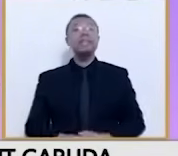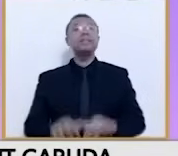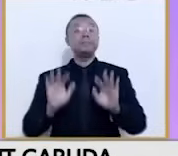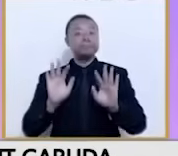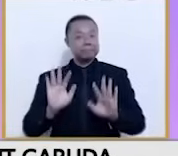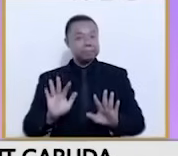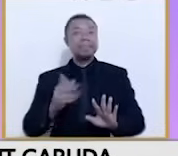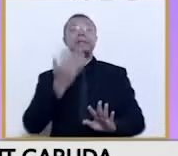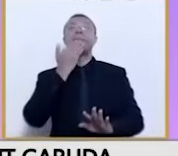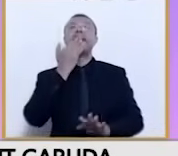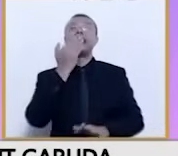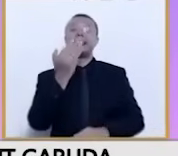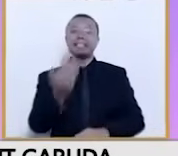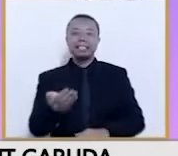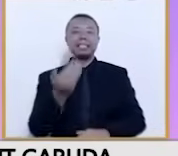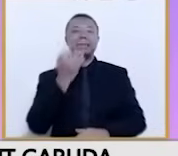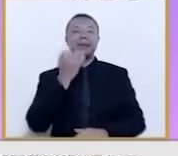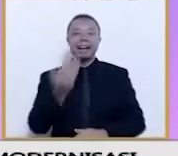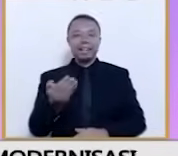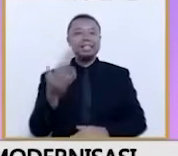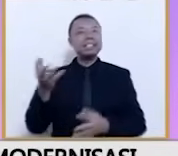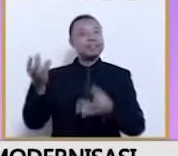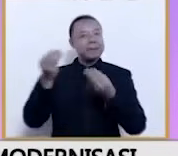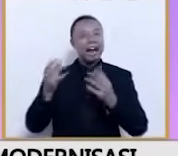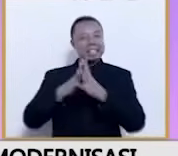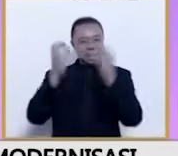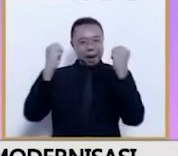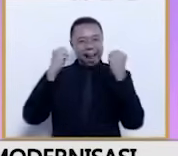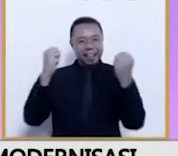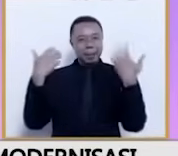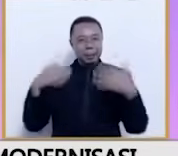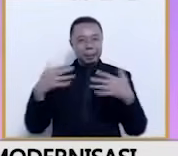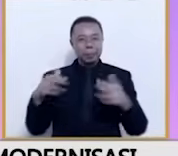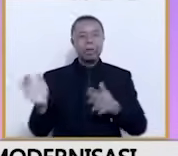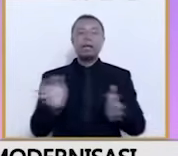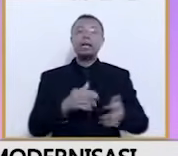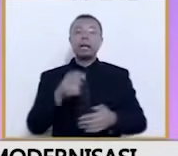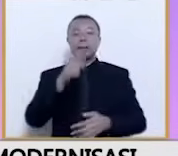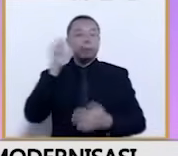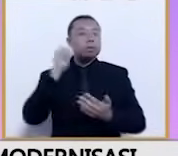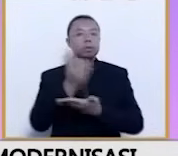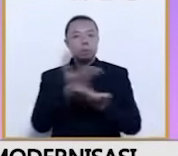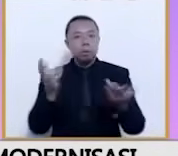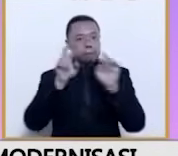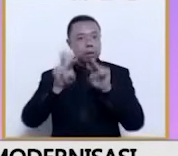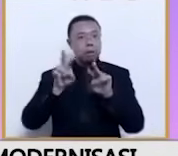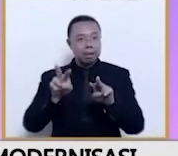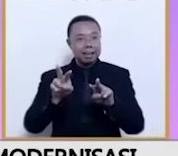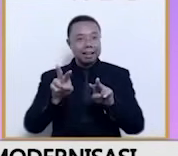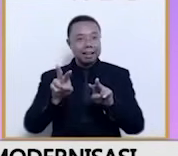Baik, terima kasih Bapak Ibu untuk semangatnya. Dan hadirin.